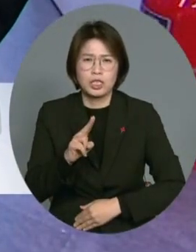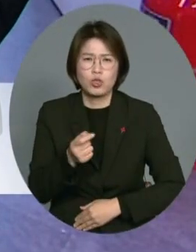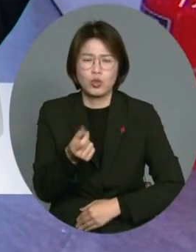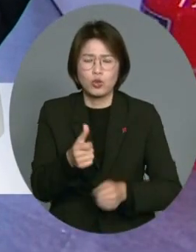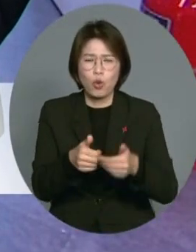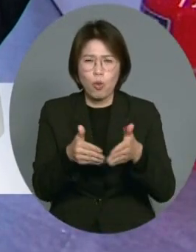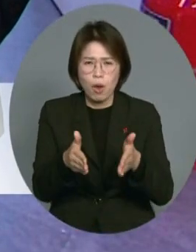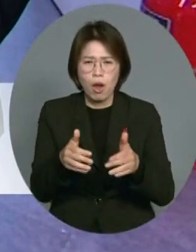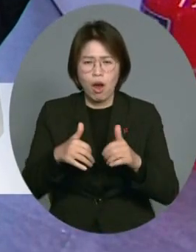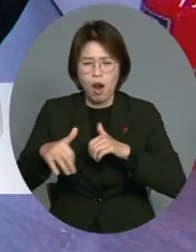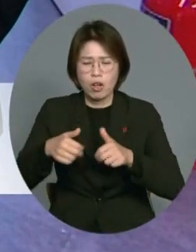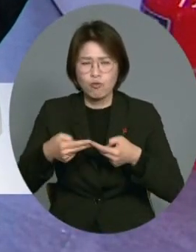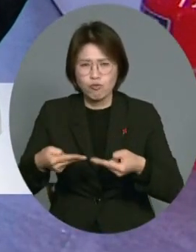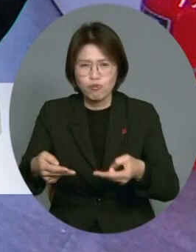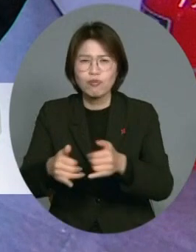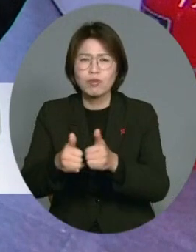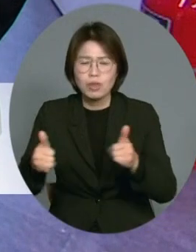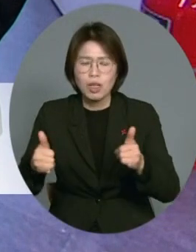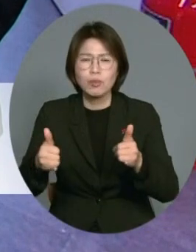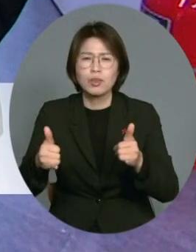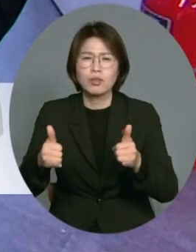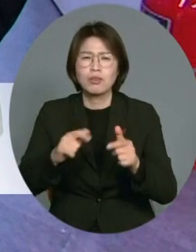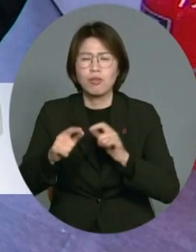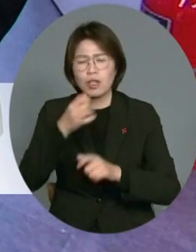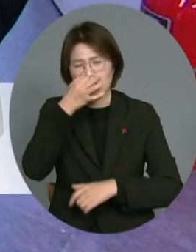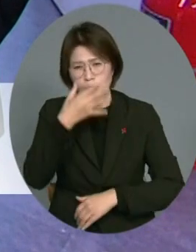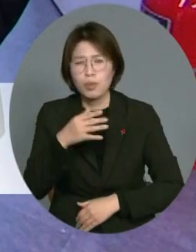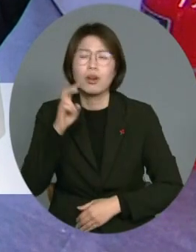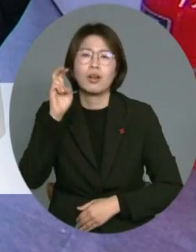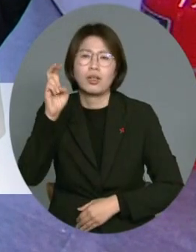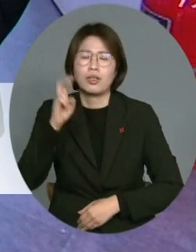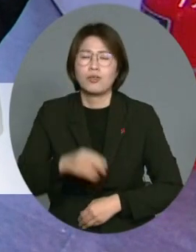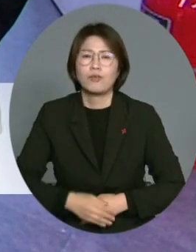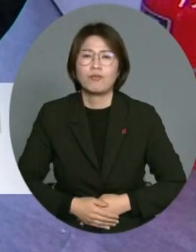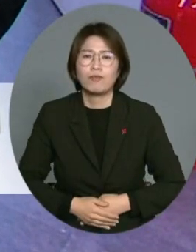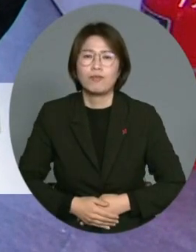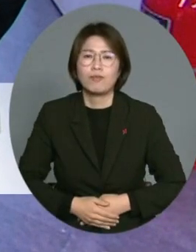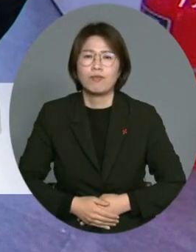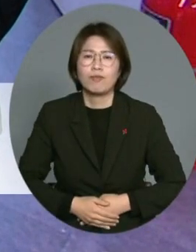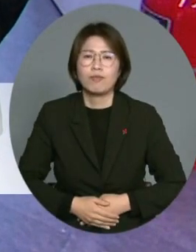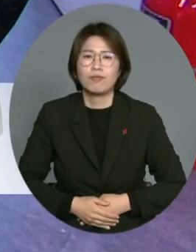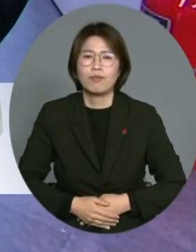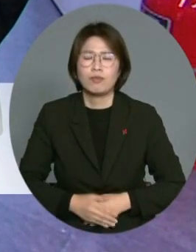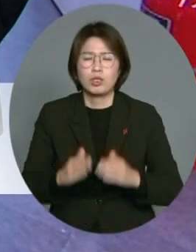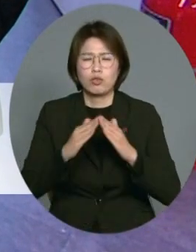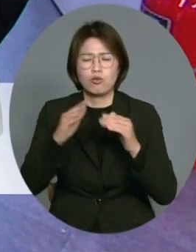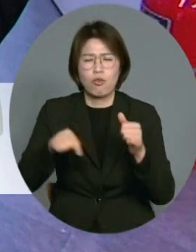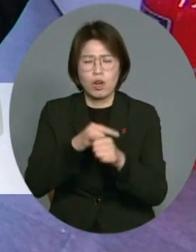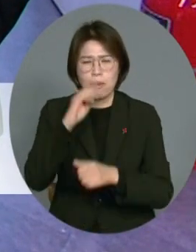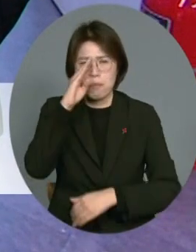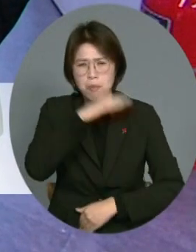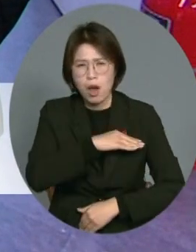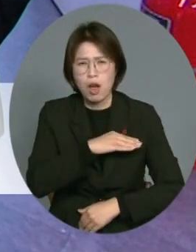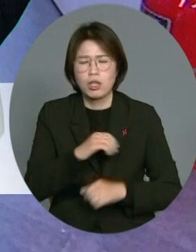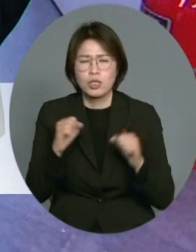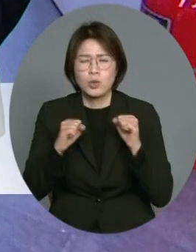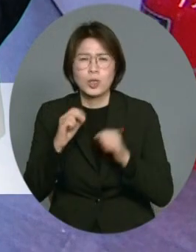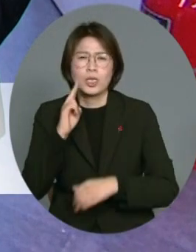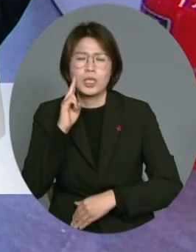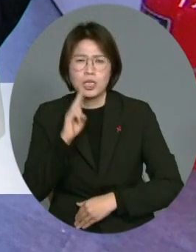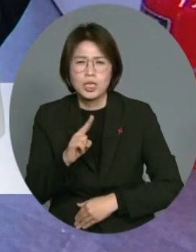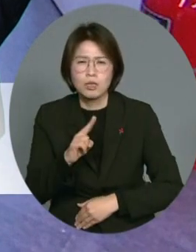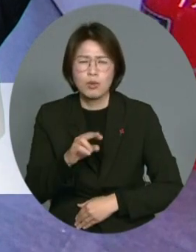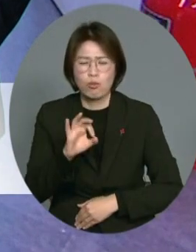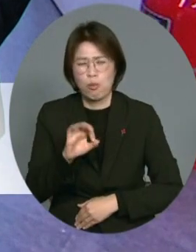쪽방이나 거리에서 생활하는 노숙인들은 누구보다 힘든 시간을 보내고 있습니다. 열악한 주거 환경에 강추위,